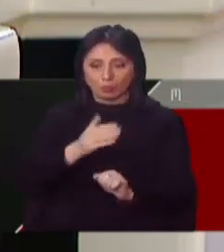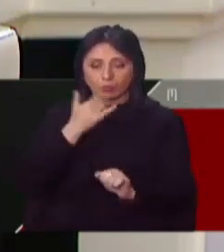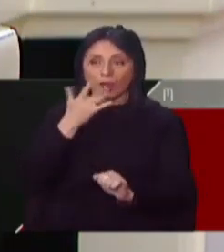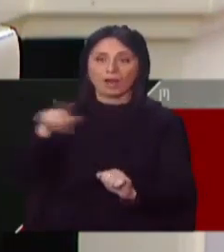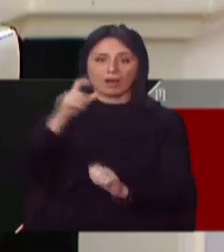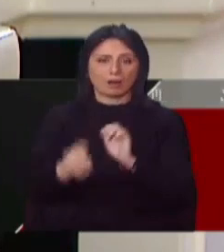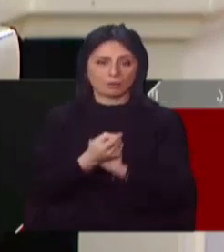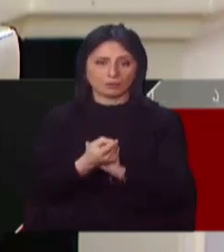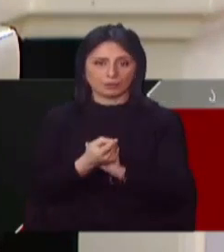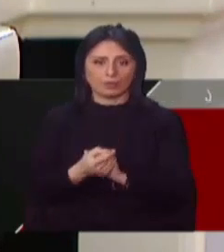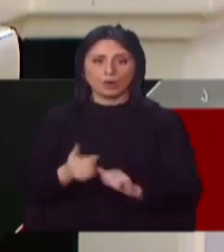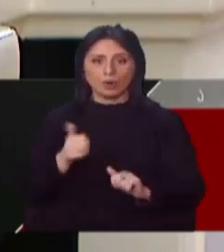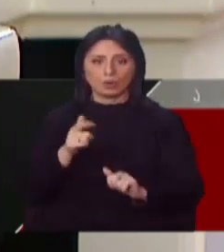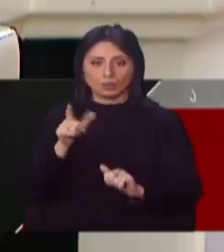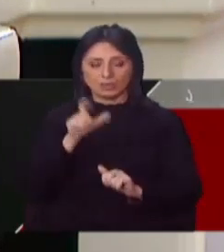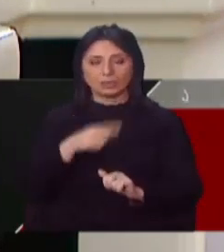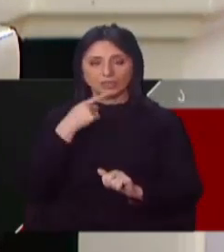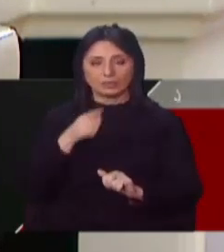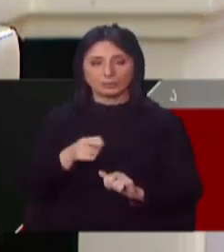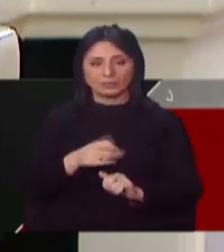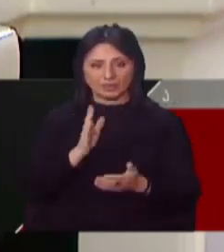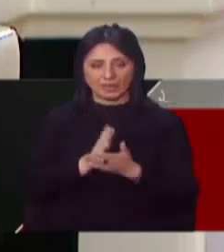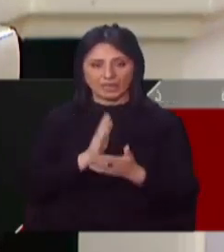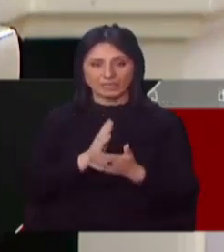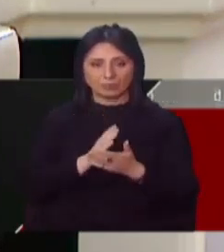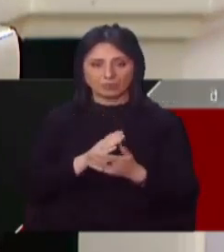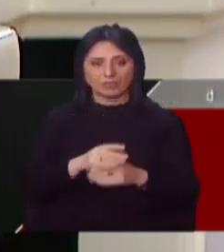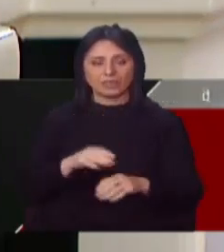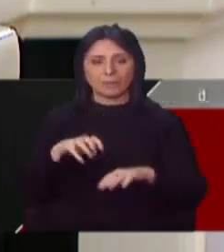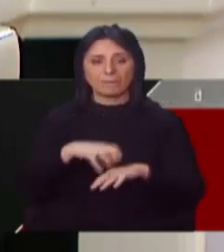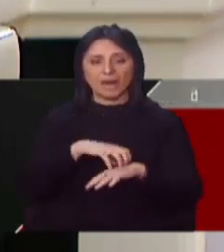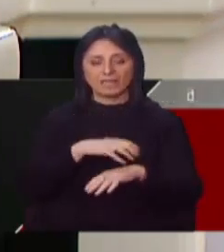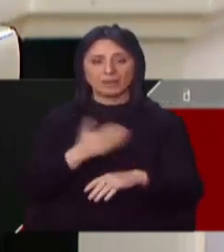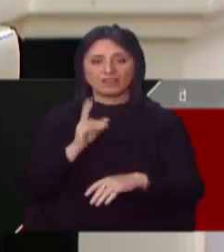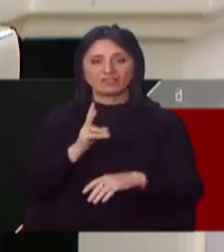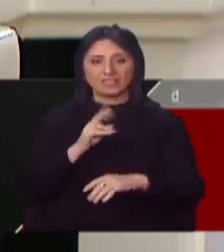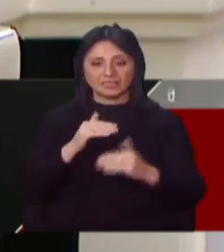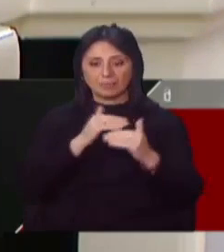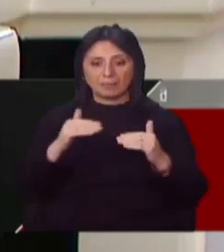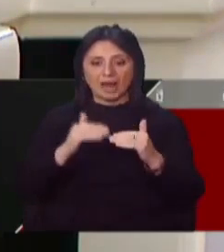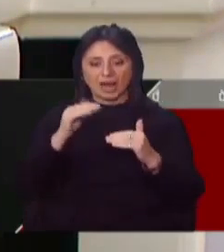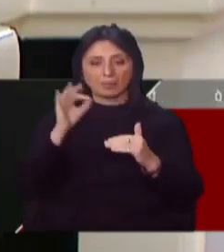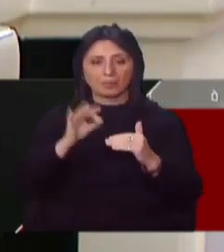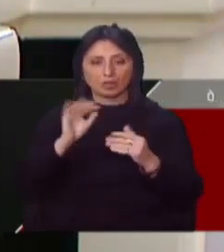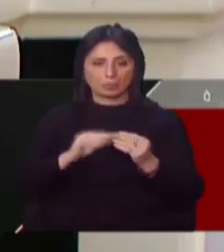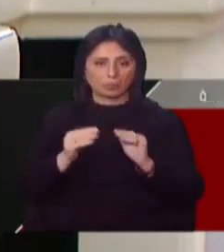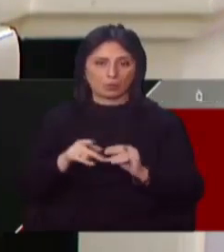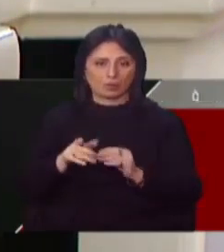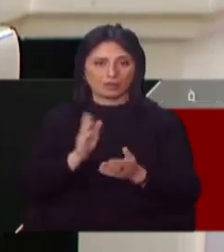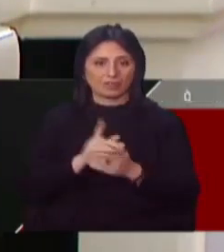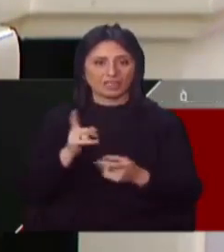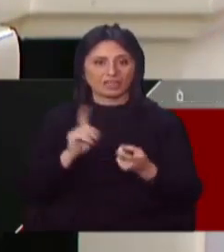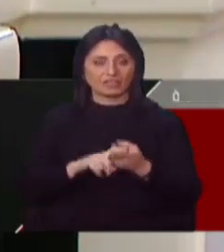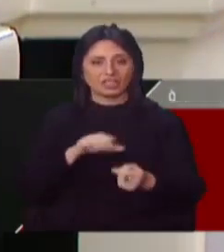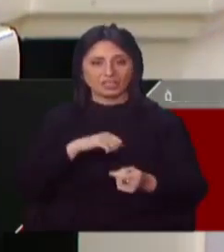opoziția să esm harda cera, dar ogurț man gât cu arsebov să parte, arsebov în parte, vi romutați barieris, gada la huiți, problemă, schi, actul acea